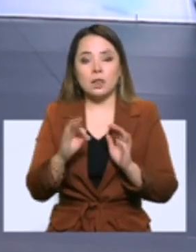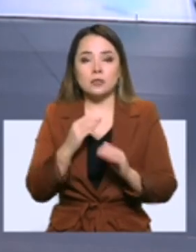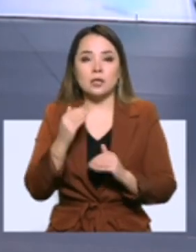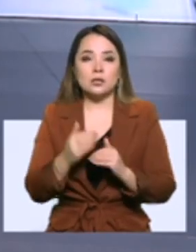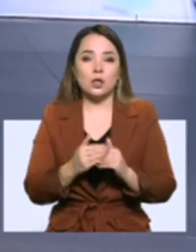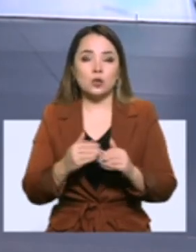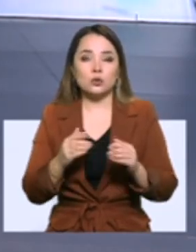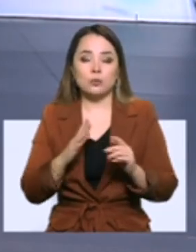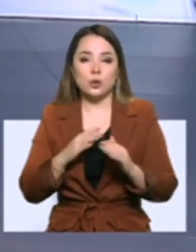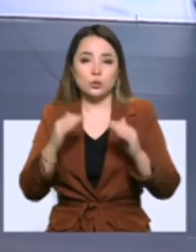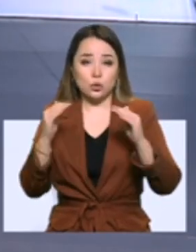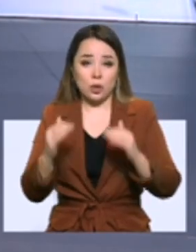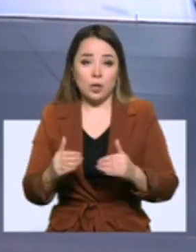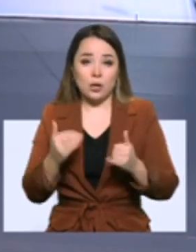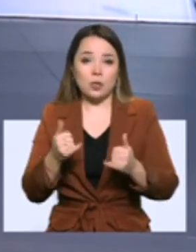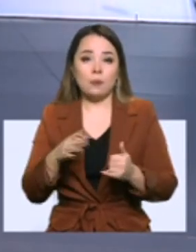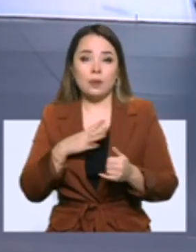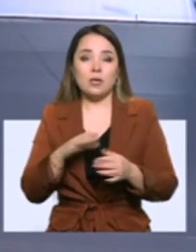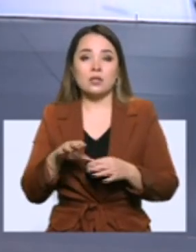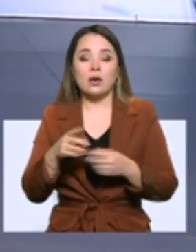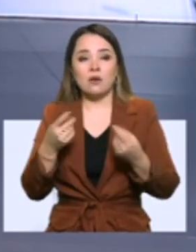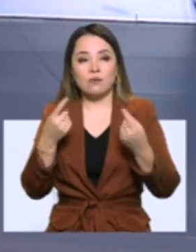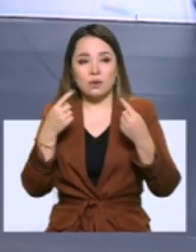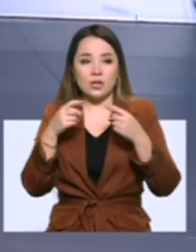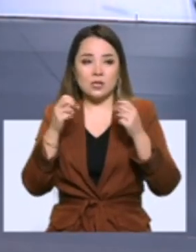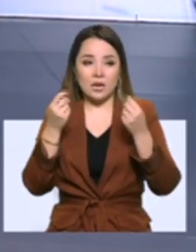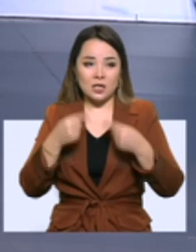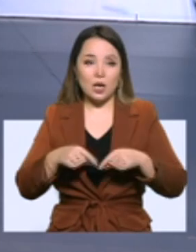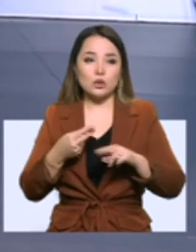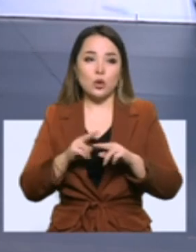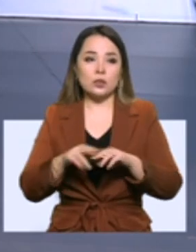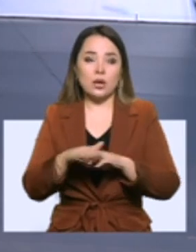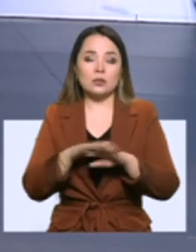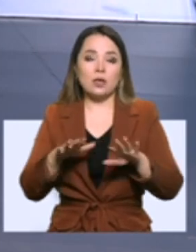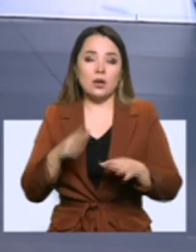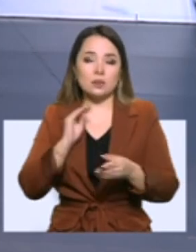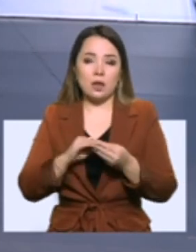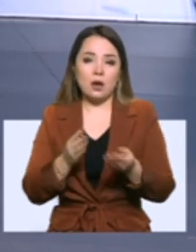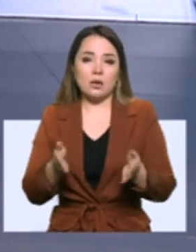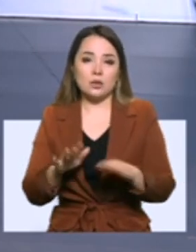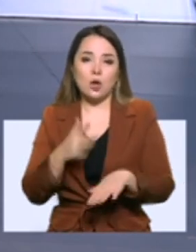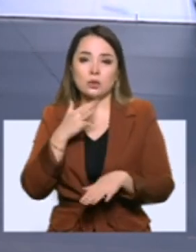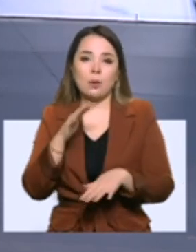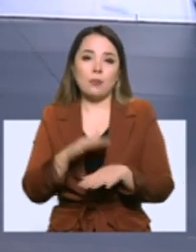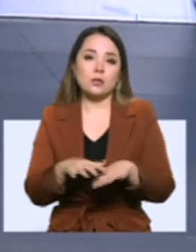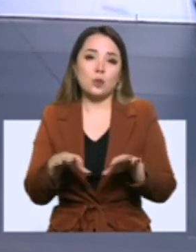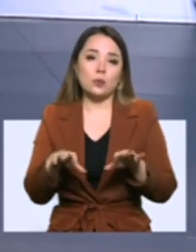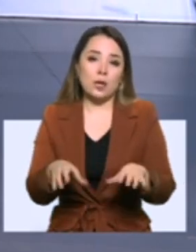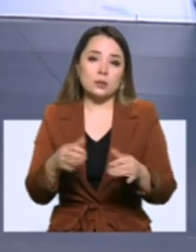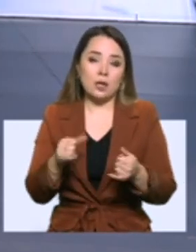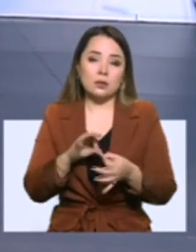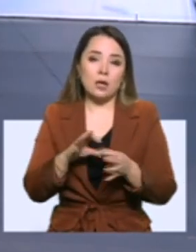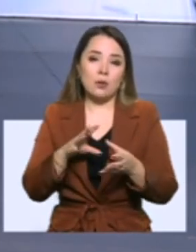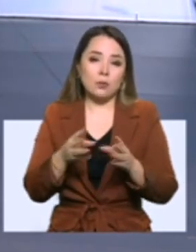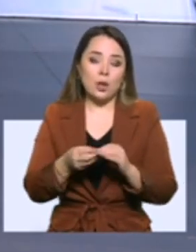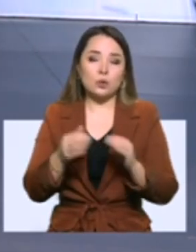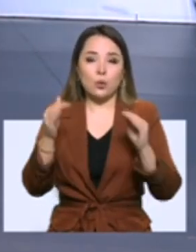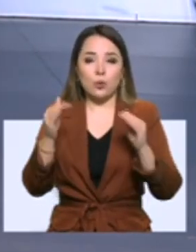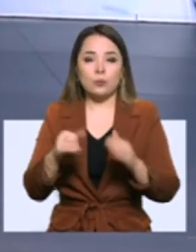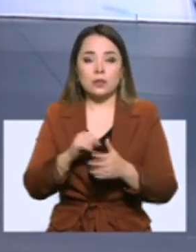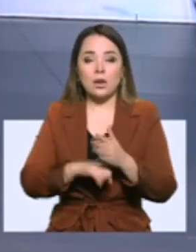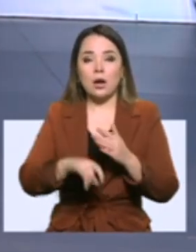10.8%-ға дейін түскен, дегенмен проинфляциялық қысым әлі сақталып отыр, дейді Ұлттық банк төрағасы. Ал базалық мөлшерлеменің